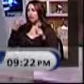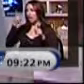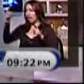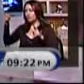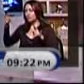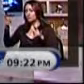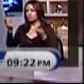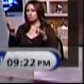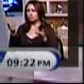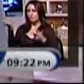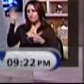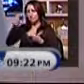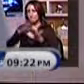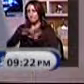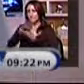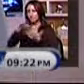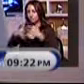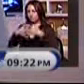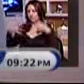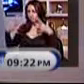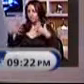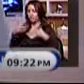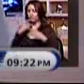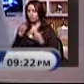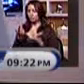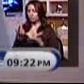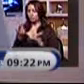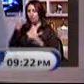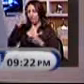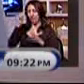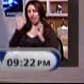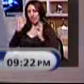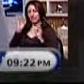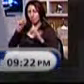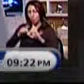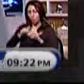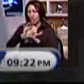وهو عمل يعني مش محتاج تمهيد، مش محتاجه نشر وعي سياسي معين.